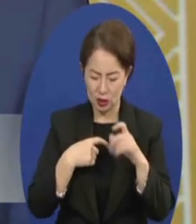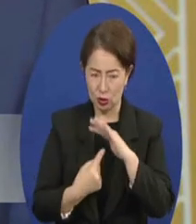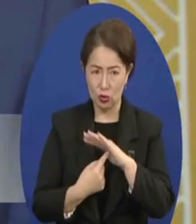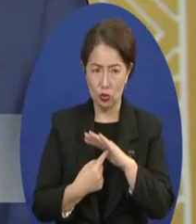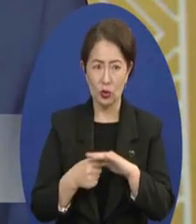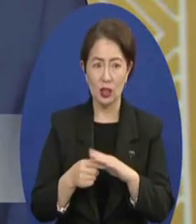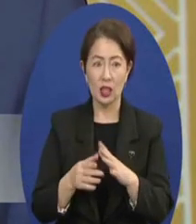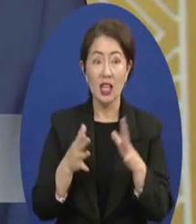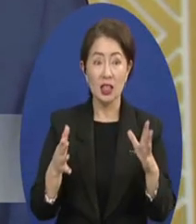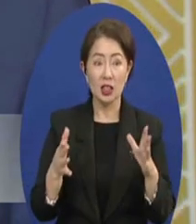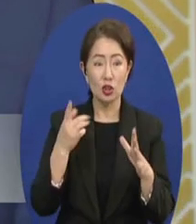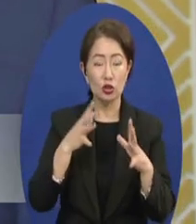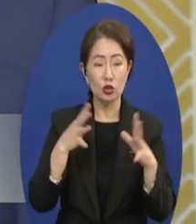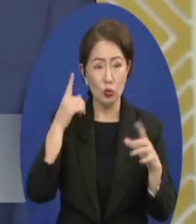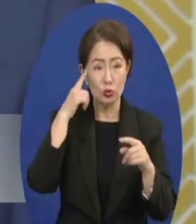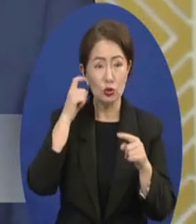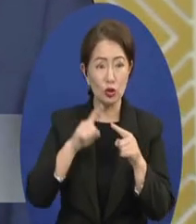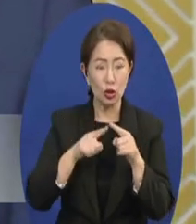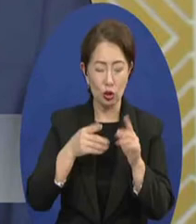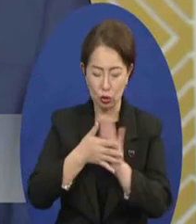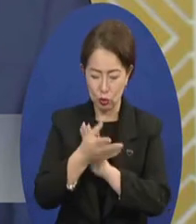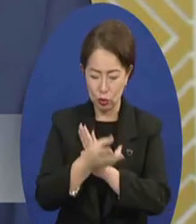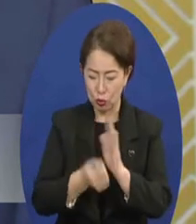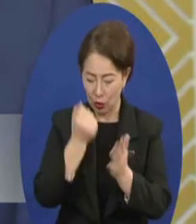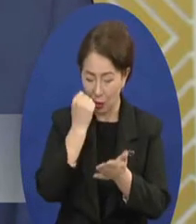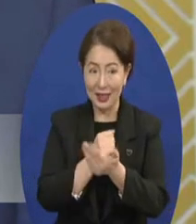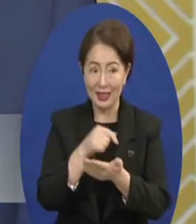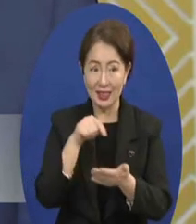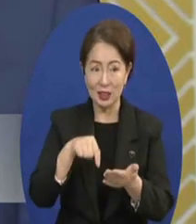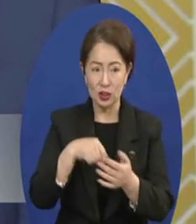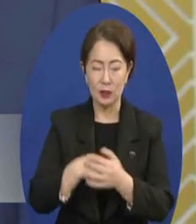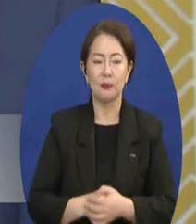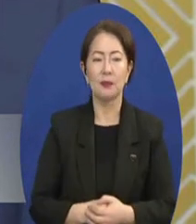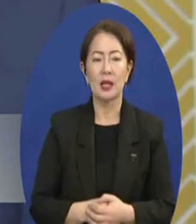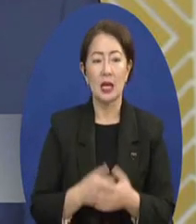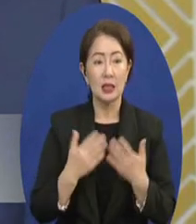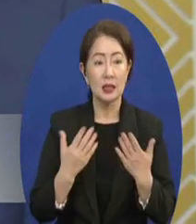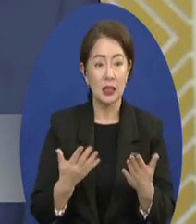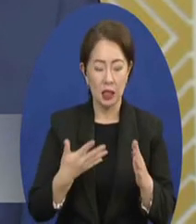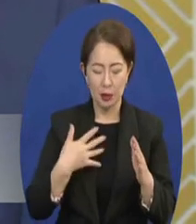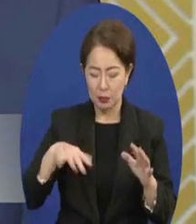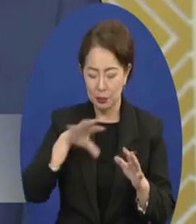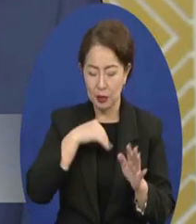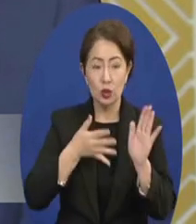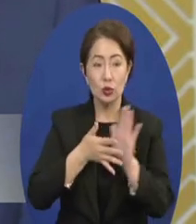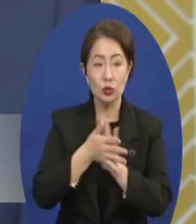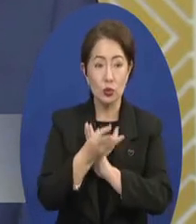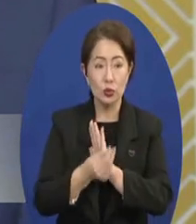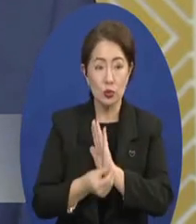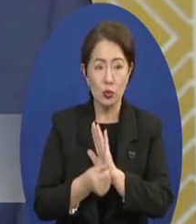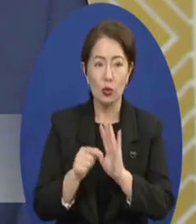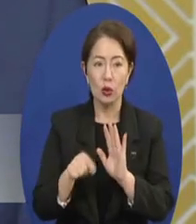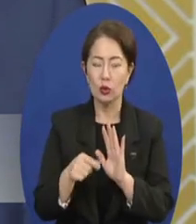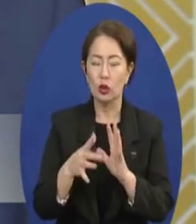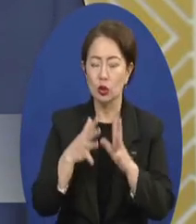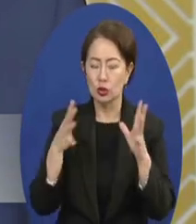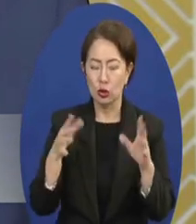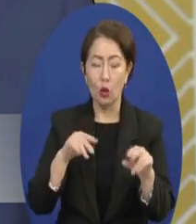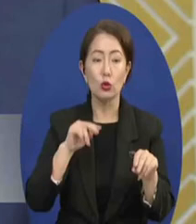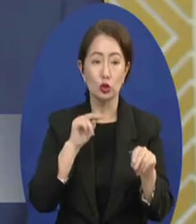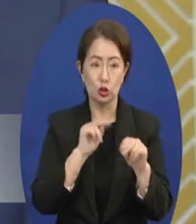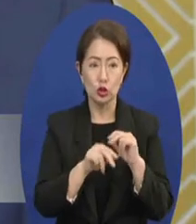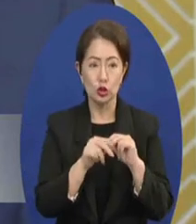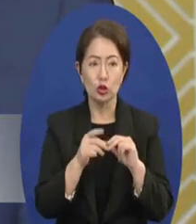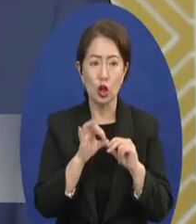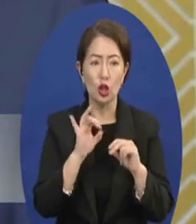тэлэх ийм том зорилготой төсөв батлагдлаа. За төсөв маань бол бидний хувьд том сорилт. Энэ сорилтын төлөө